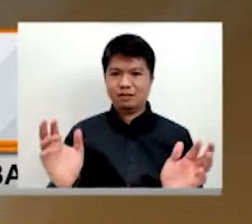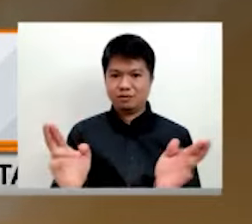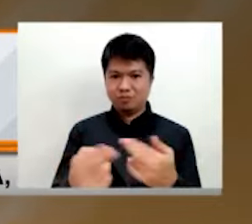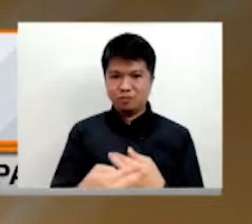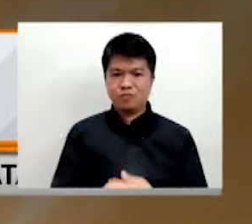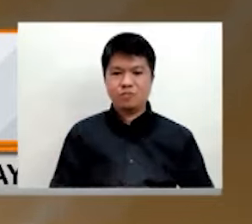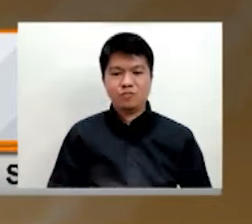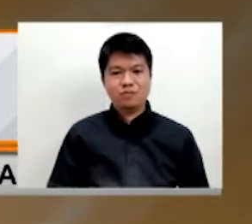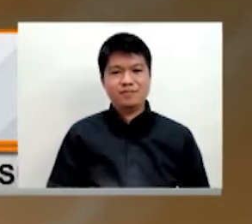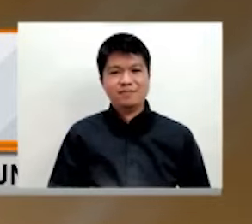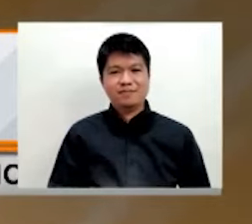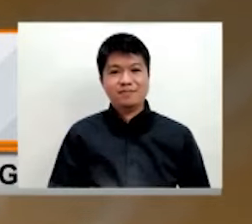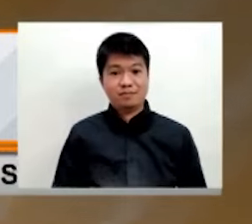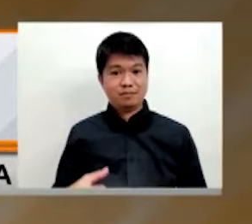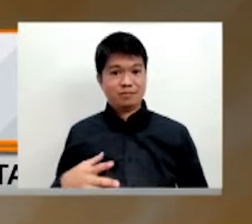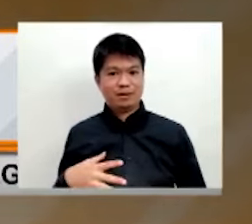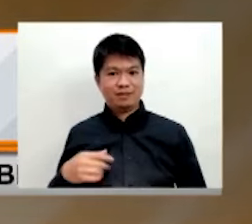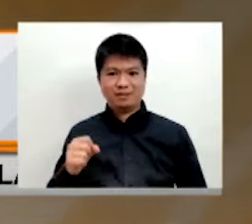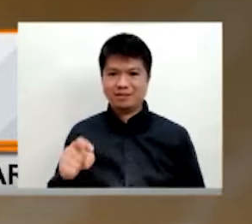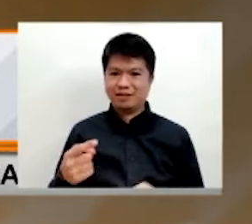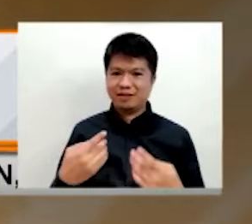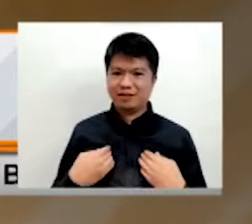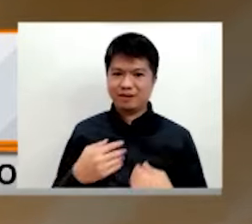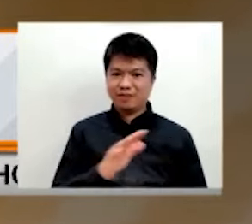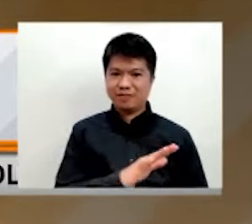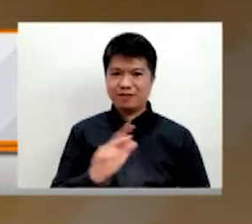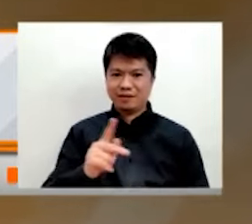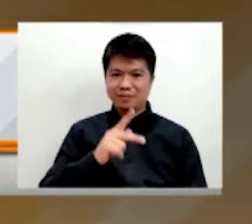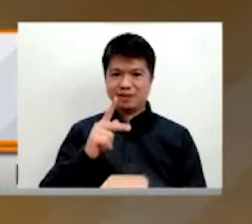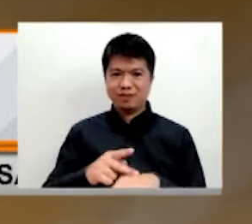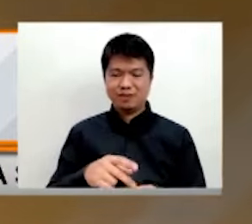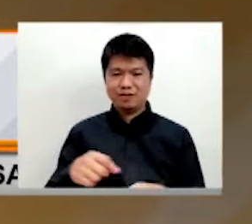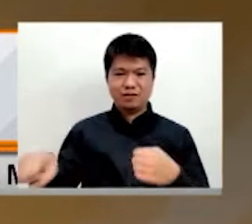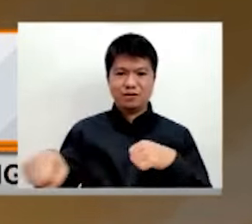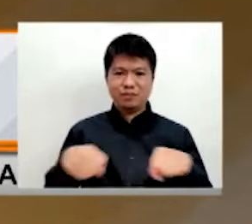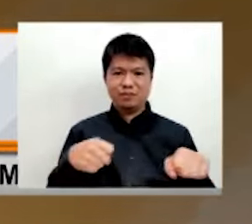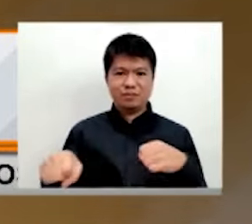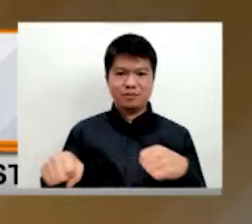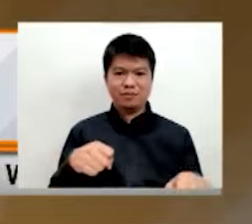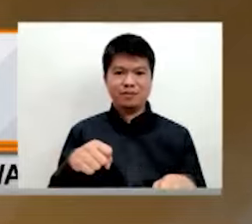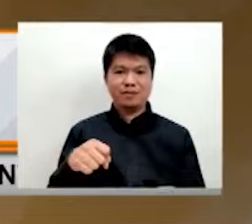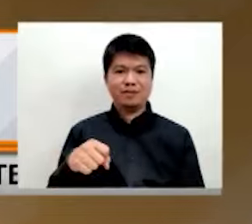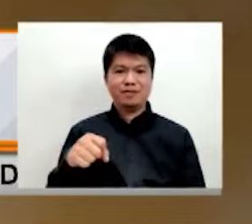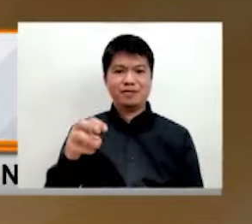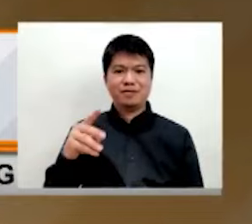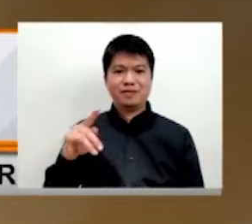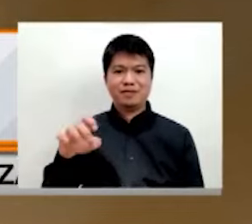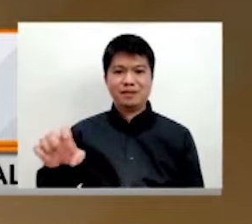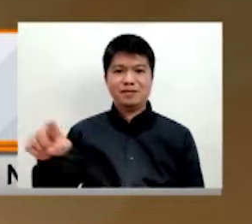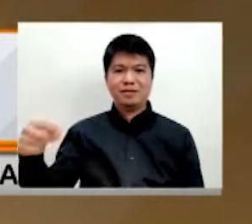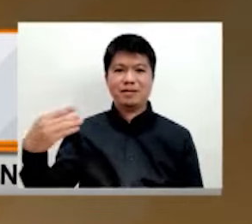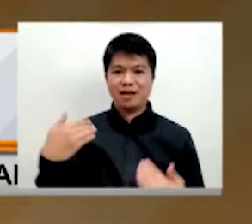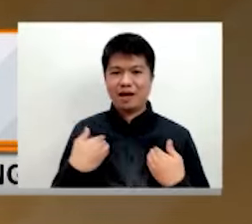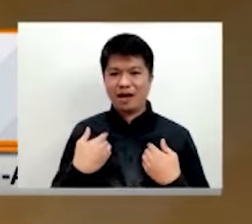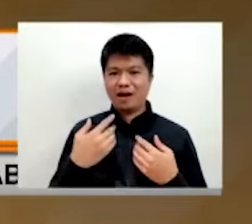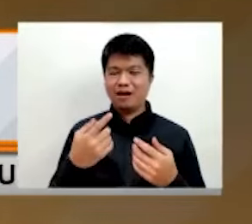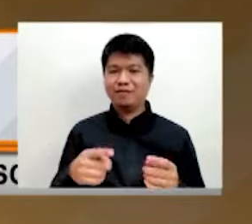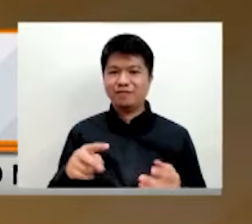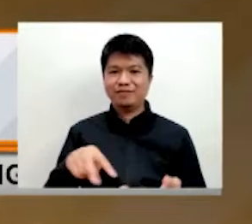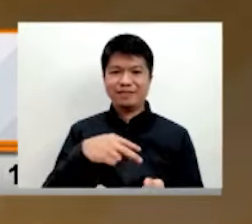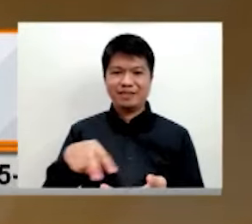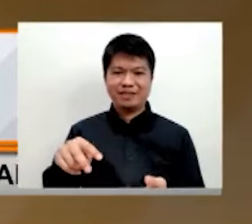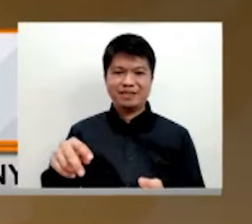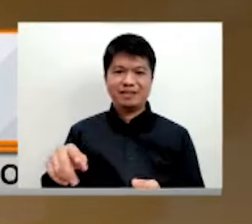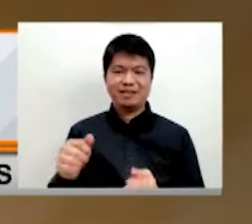nyo tapos na. Pati nga si Frontline Pilipinas Sports Anchor, Tito Mikey. Yun, no? May entry din. Kasama siyempre ang partner